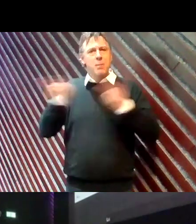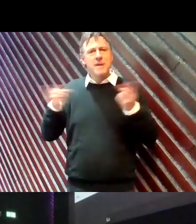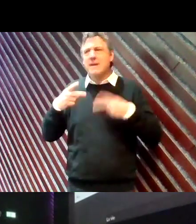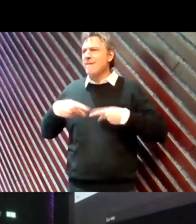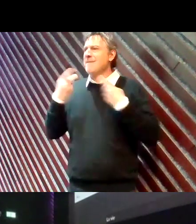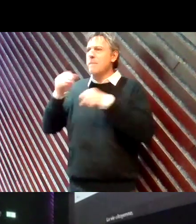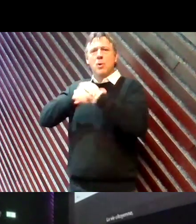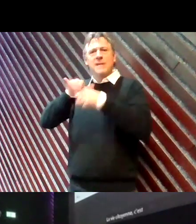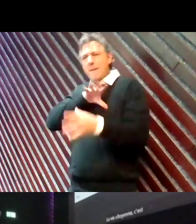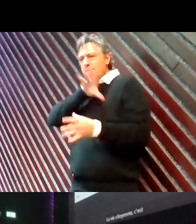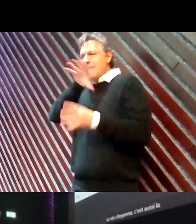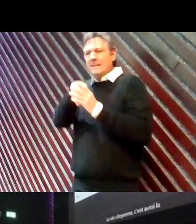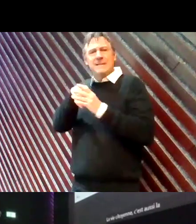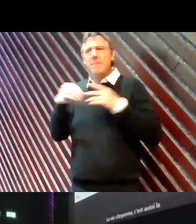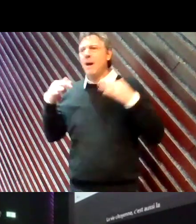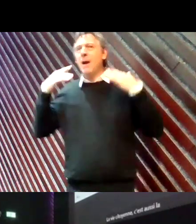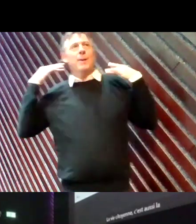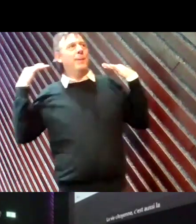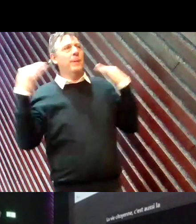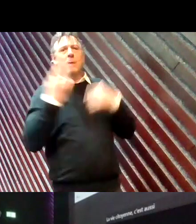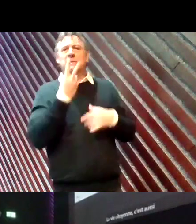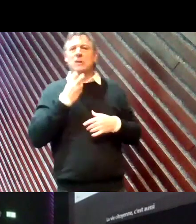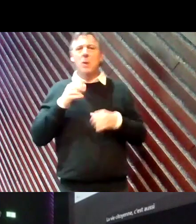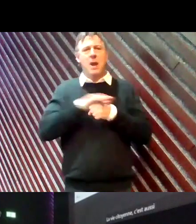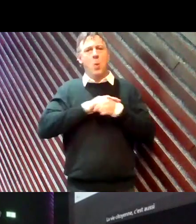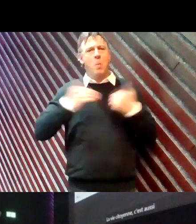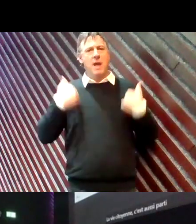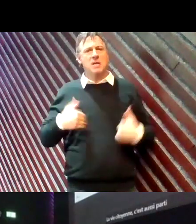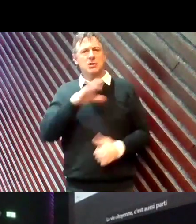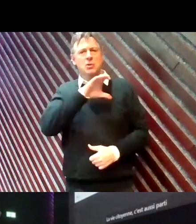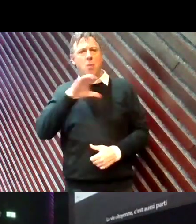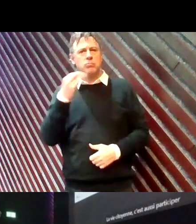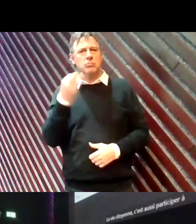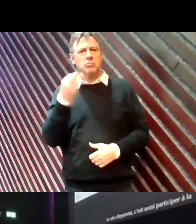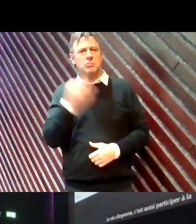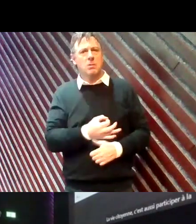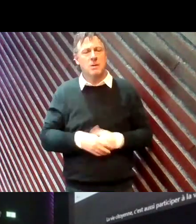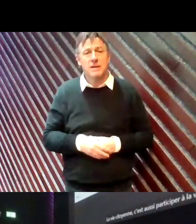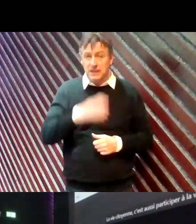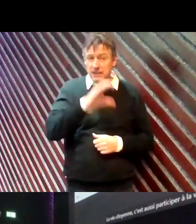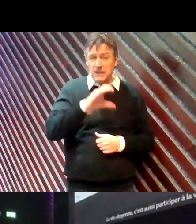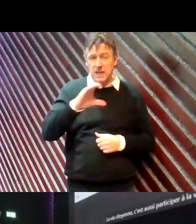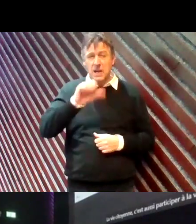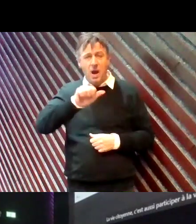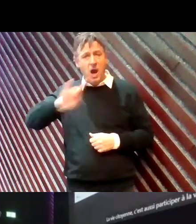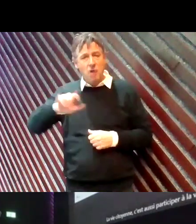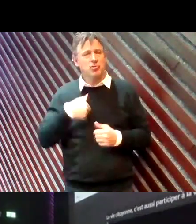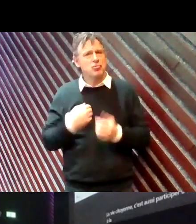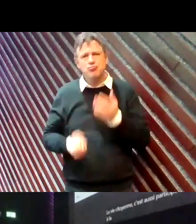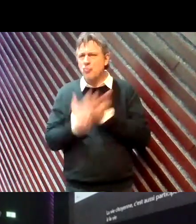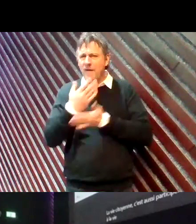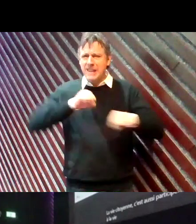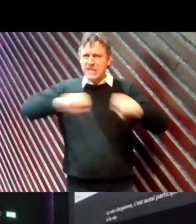politique, enfin voilà, tout simplement être un citoyen. Donc l'enjeu essentiel pour nous, le CCH,'est vraiment dans cette nouvelle